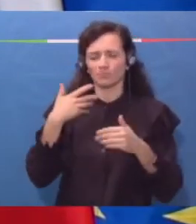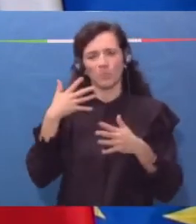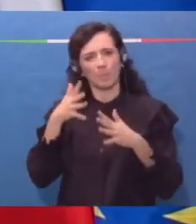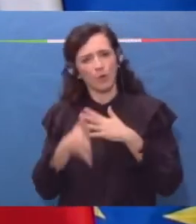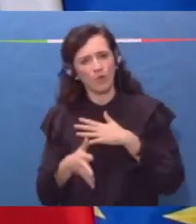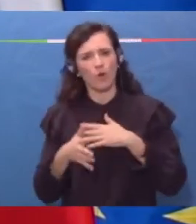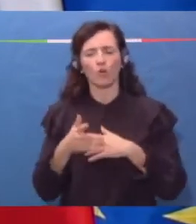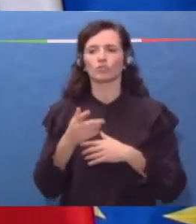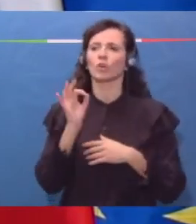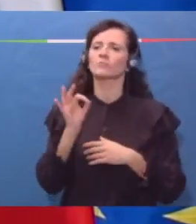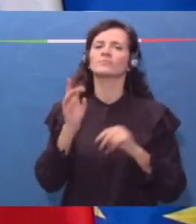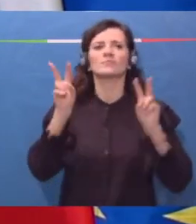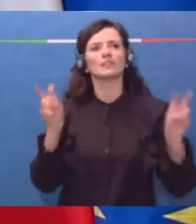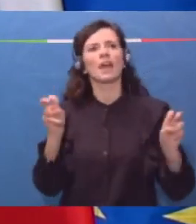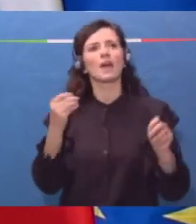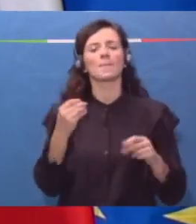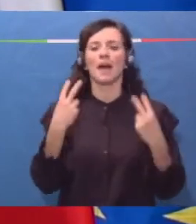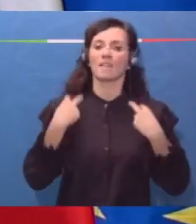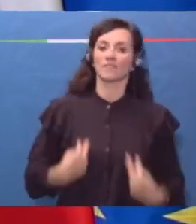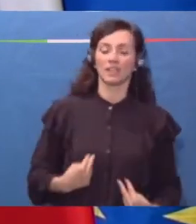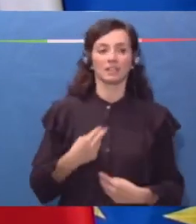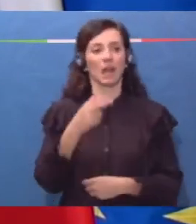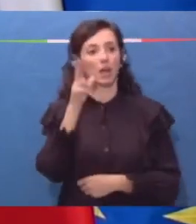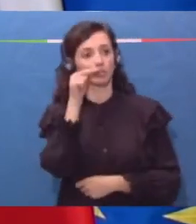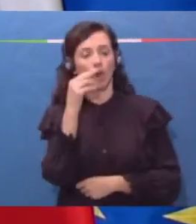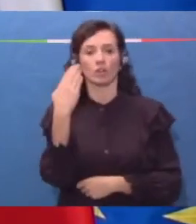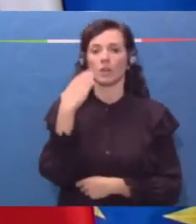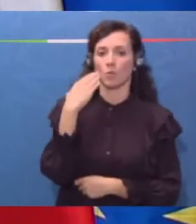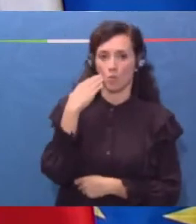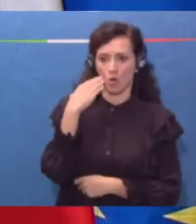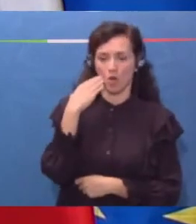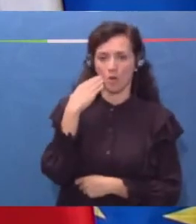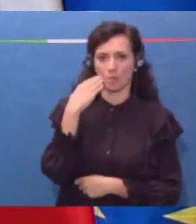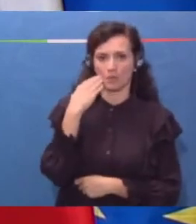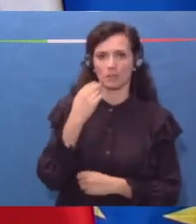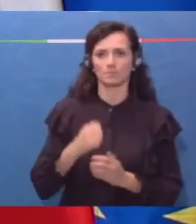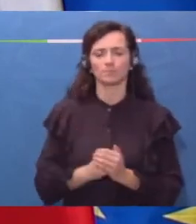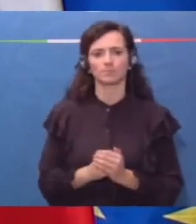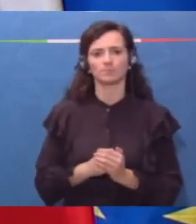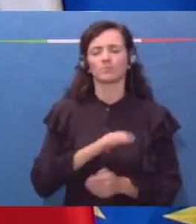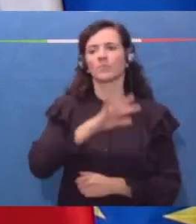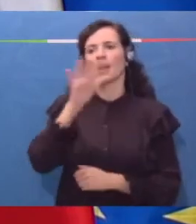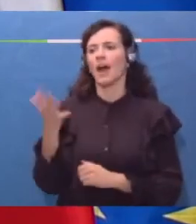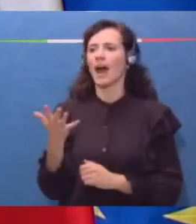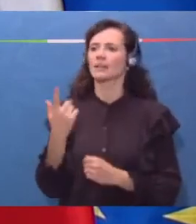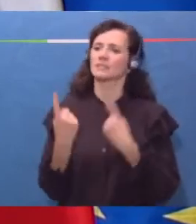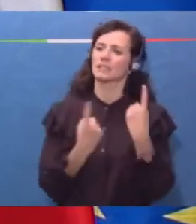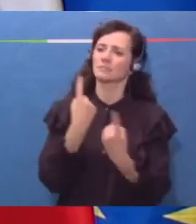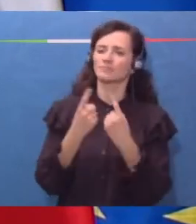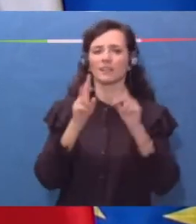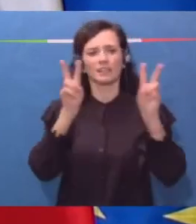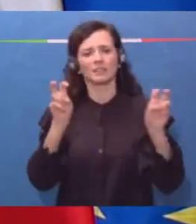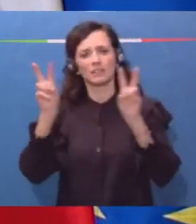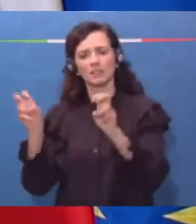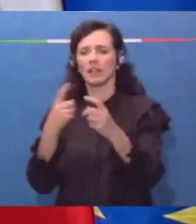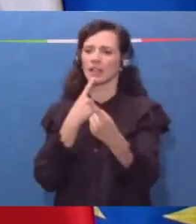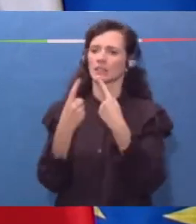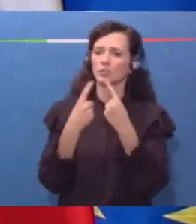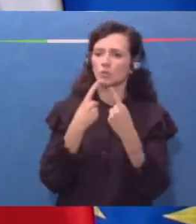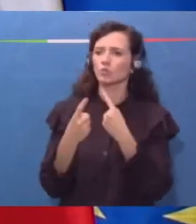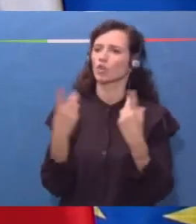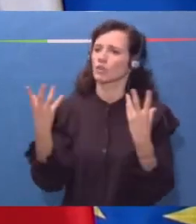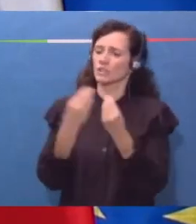si tratta della vita di donne e di uomini. E poi per il resto discutere col